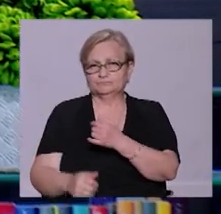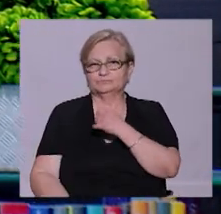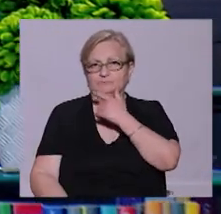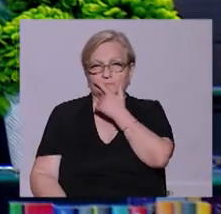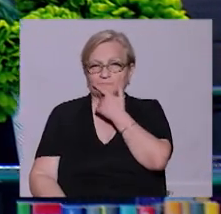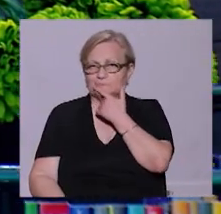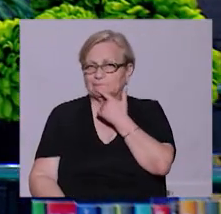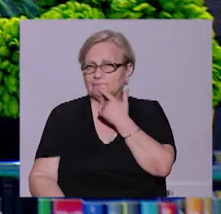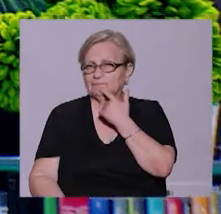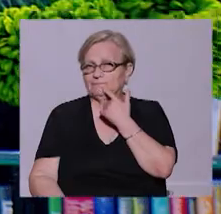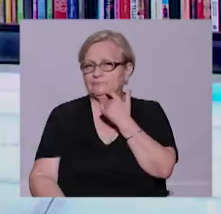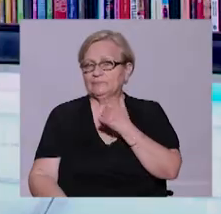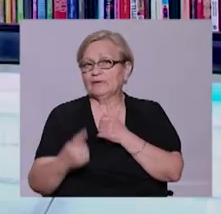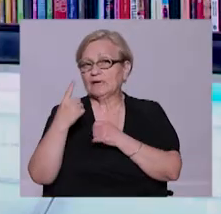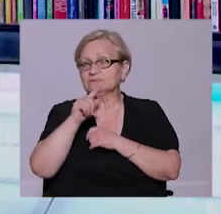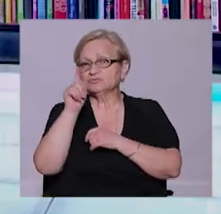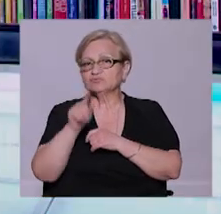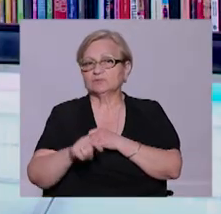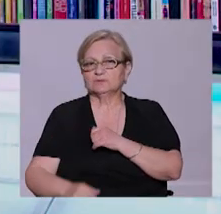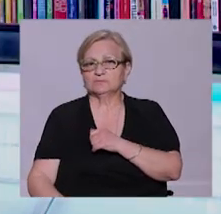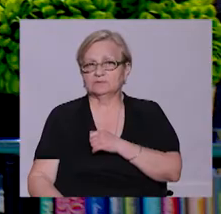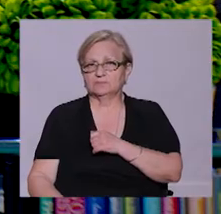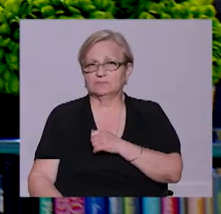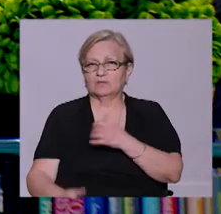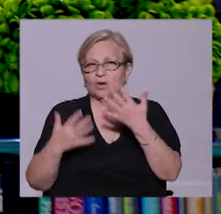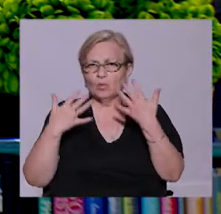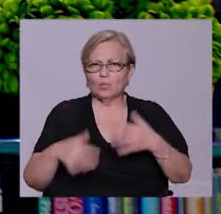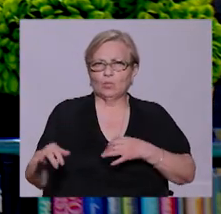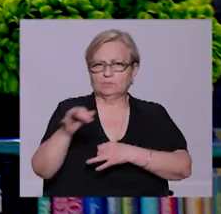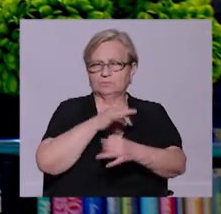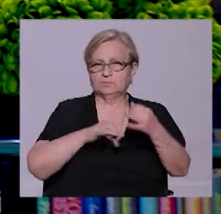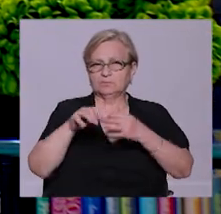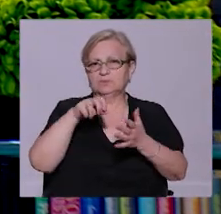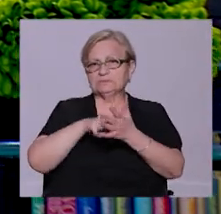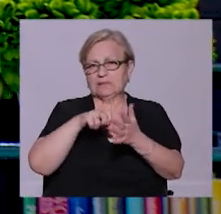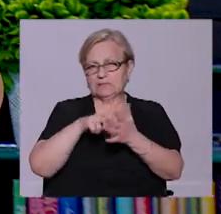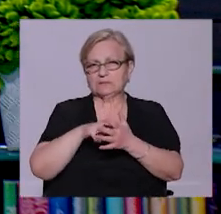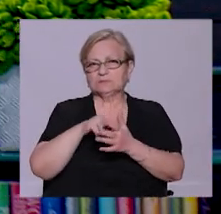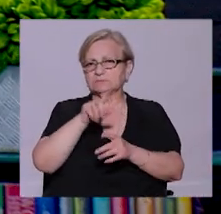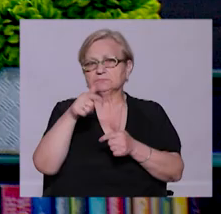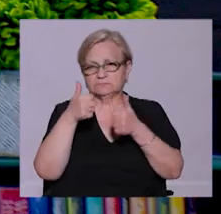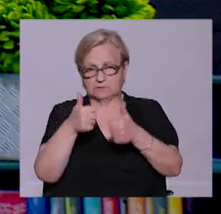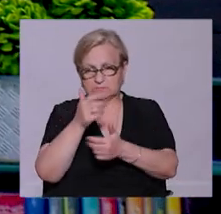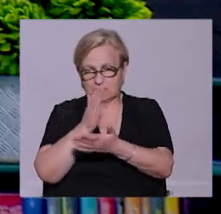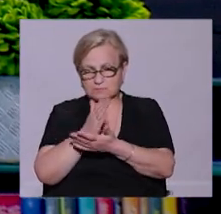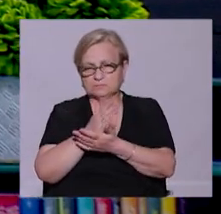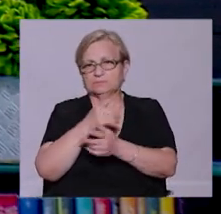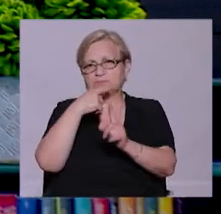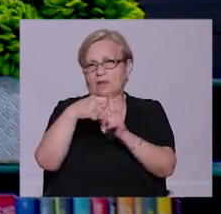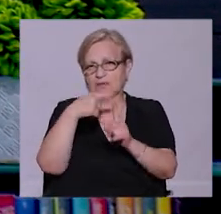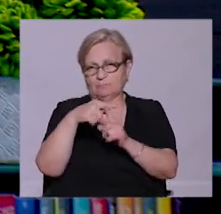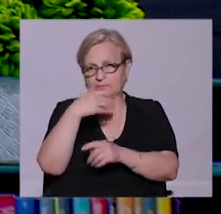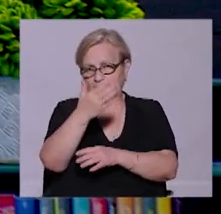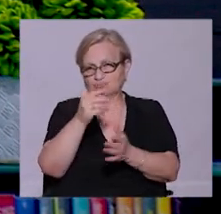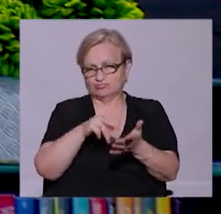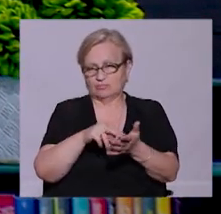კი მინდა ერთი შეკითხვა დაგისვათ. ეს ვისაუბრეთ წერილის დადებით მხარეებზე, რაც ასევე დადებითად შევაფასეთ, რა